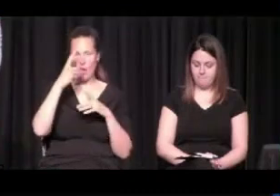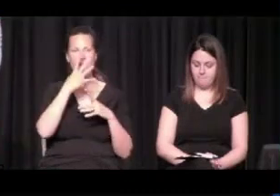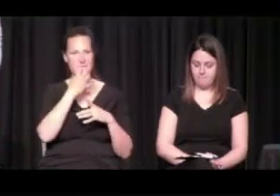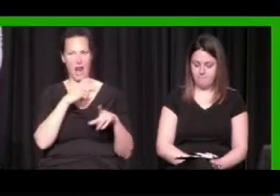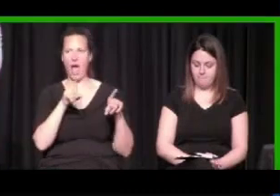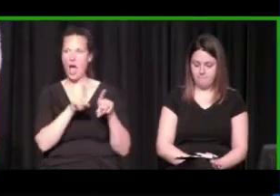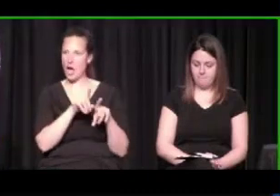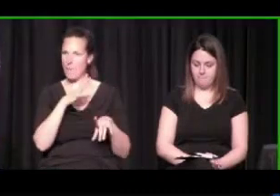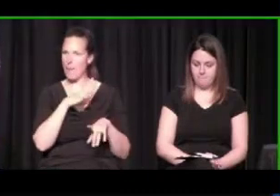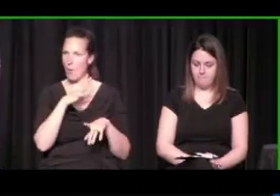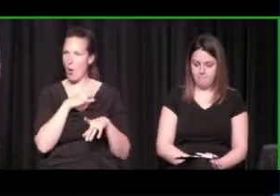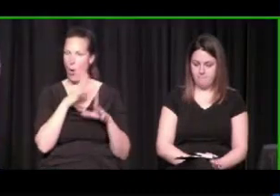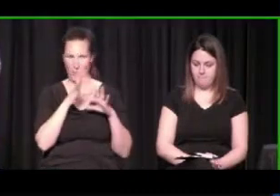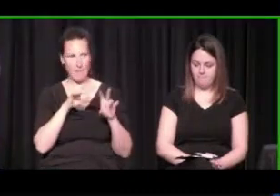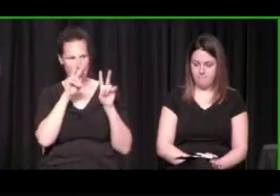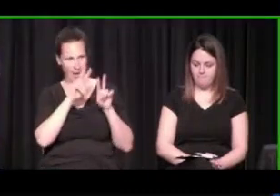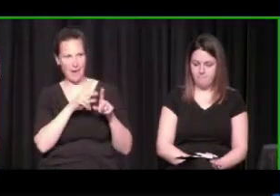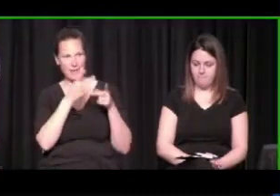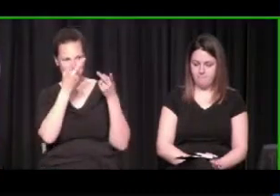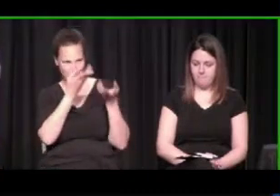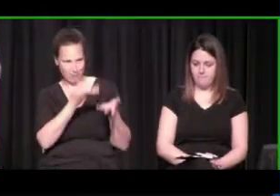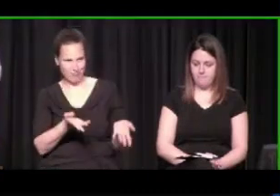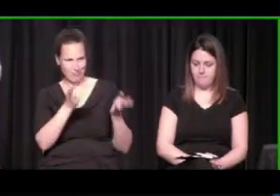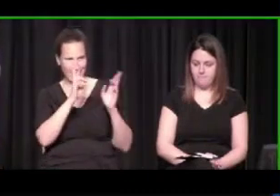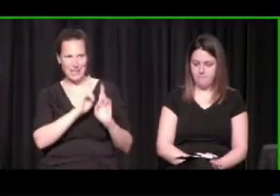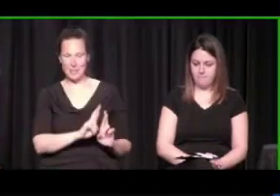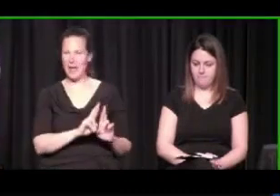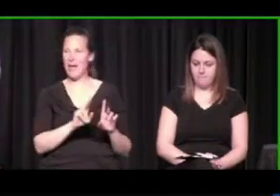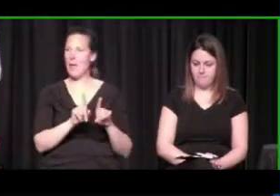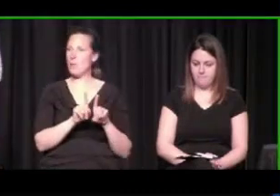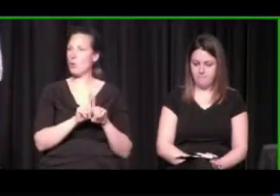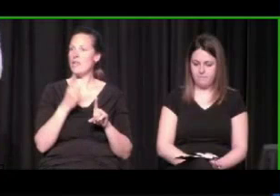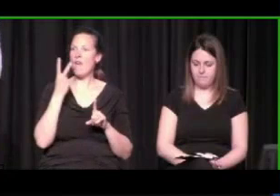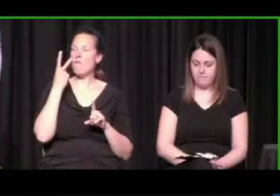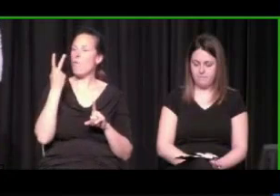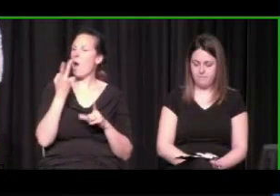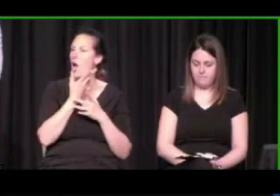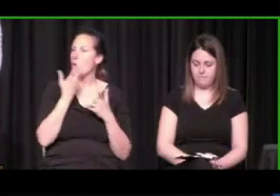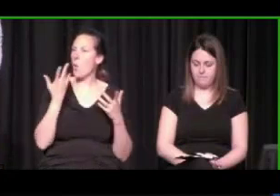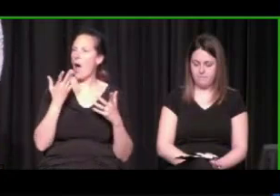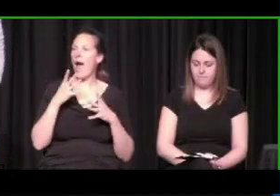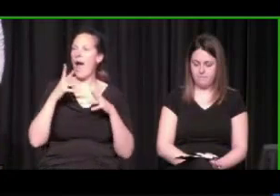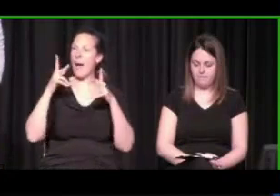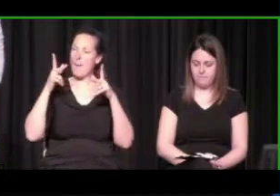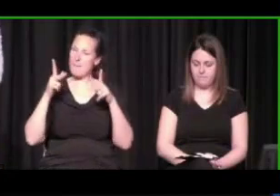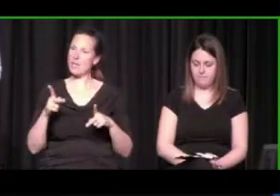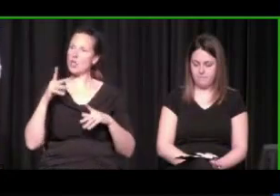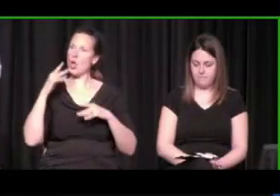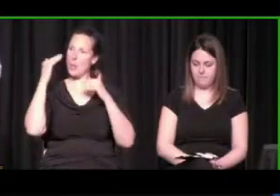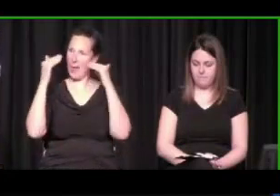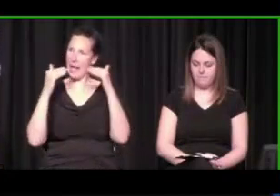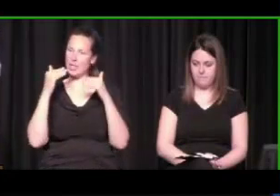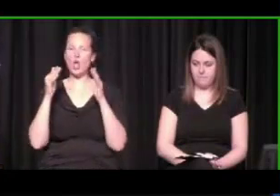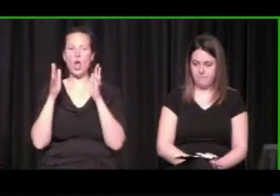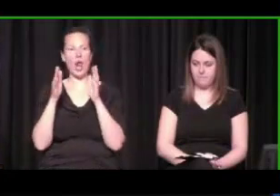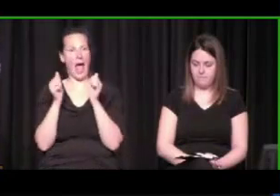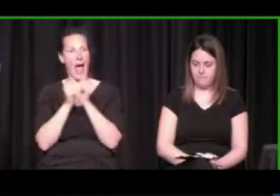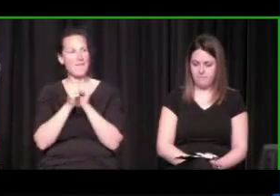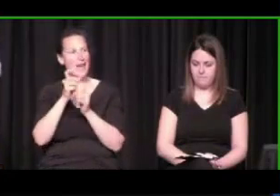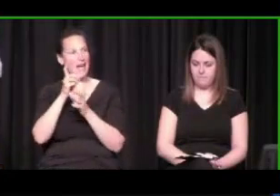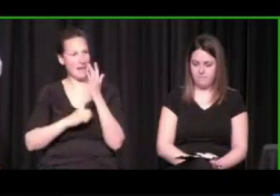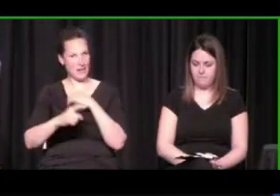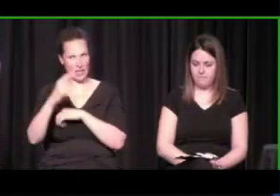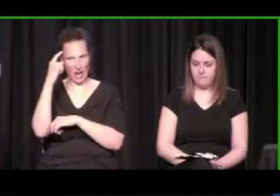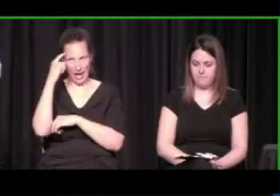qui est de plus en plus accrue. Et ça permet en fait de voir émerger également des adultes avec une déficience intellectuelle qui